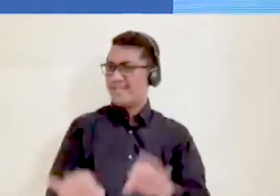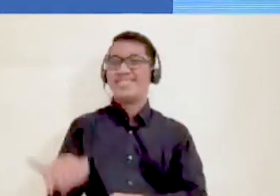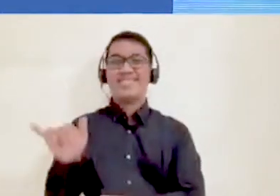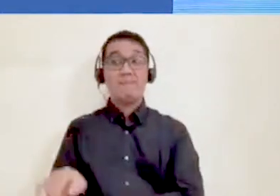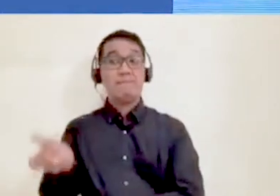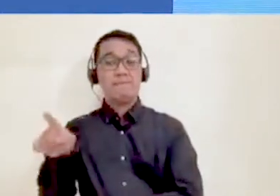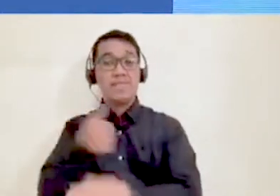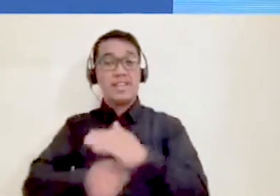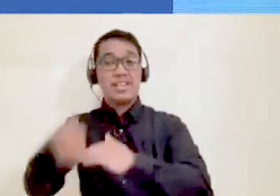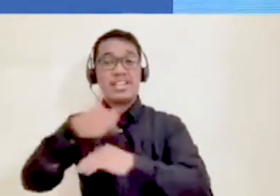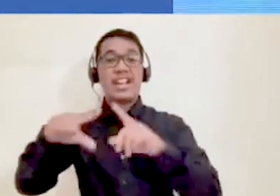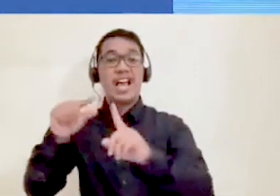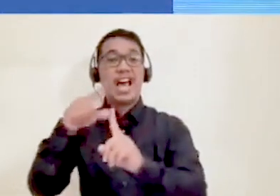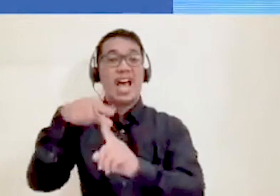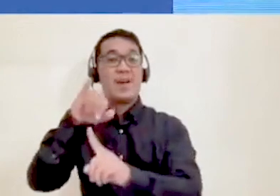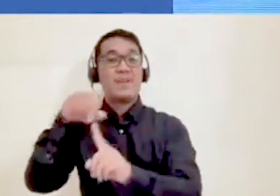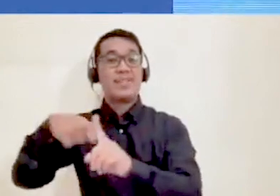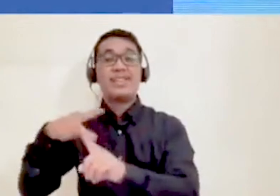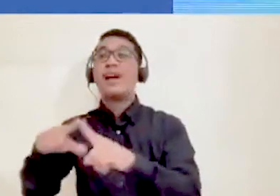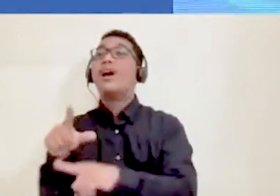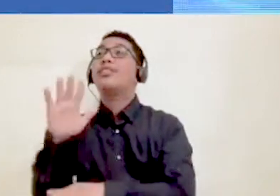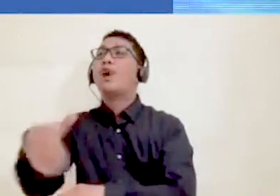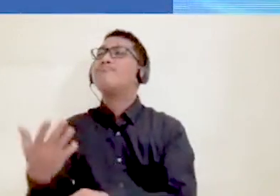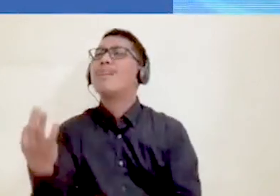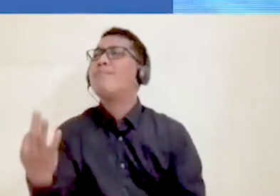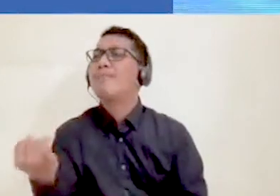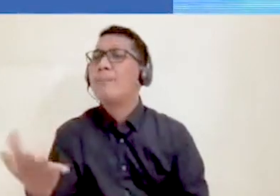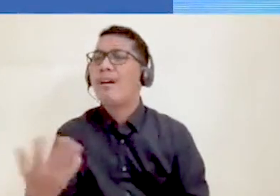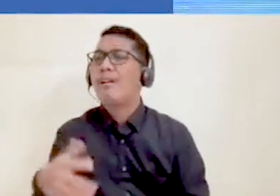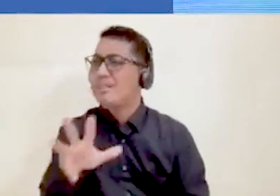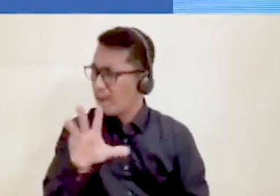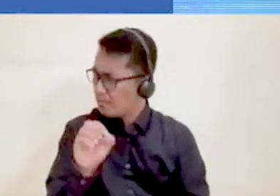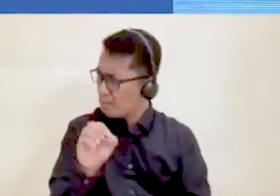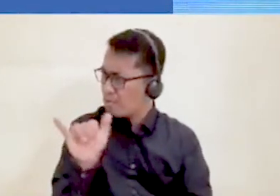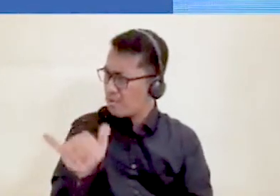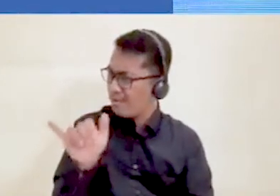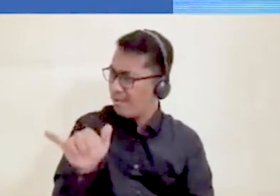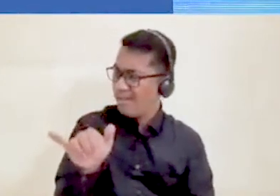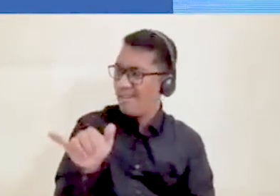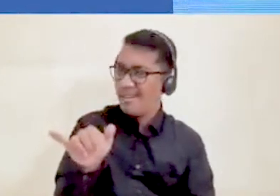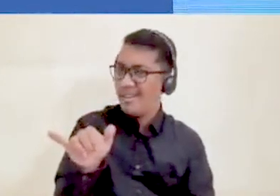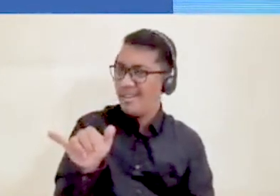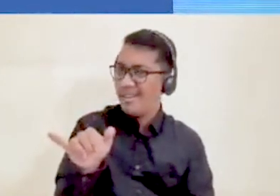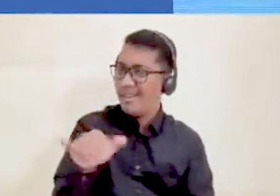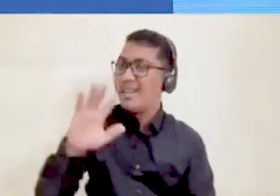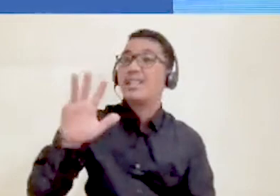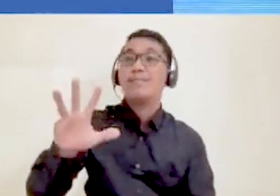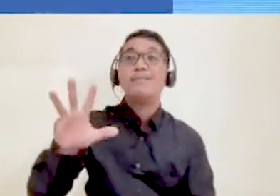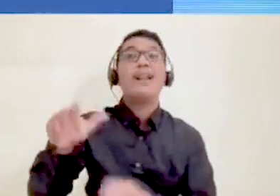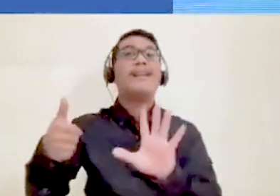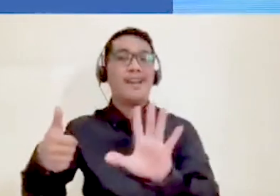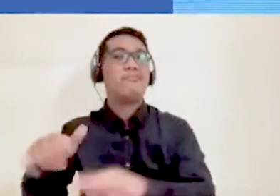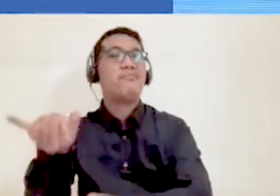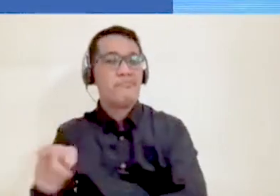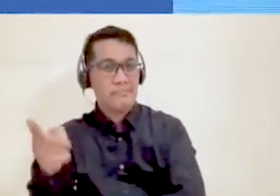Dirjen aplikasi ya Tahun berapa pak ya 90-an pak 96 beliau